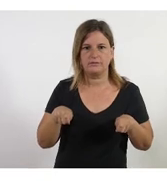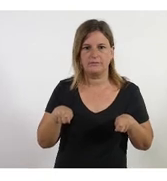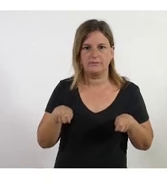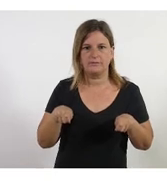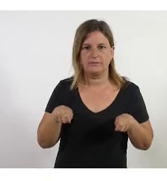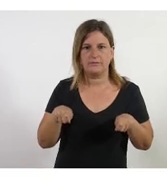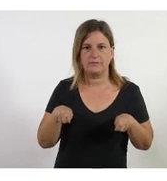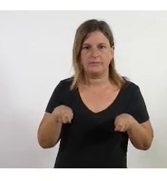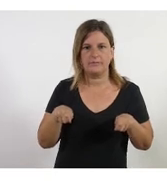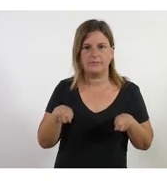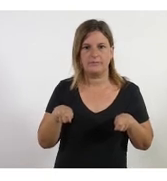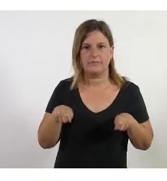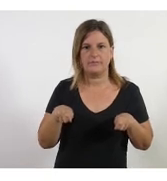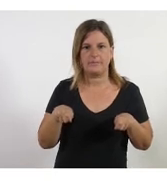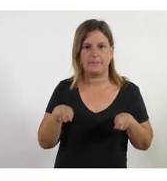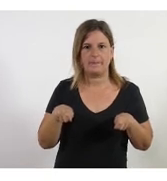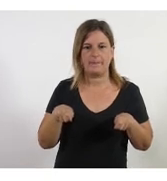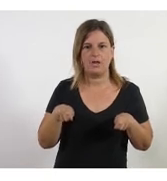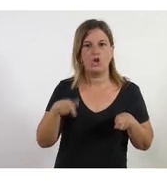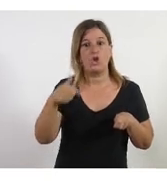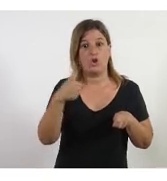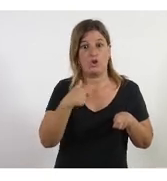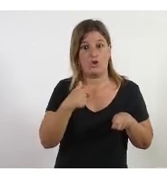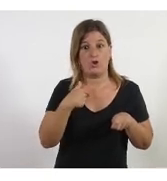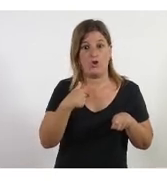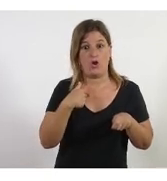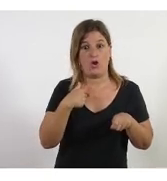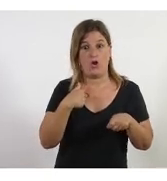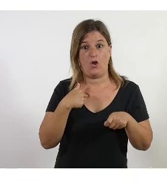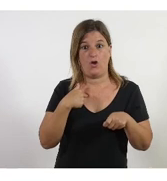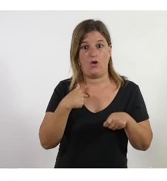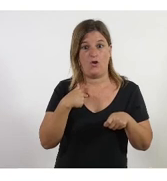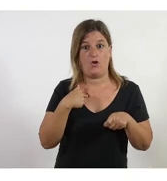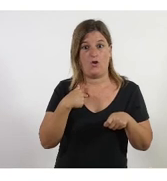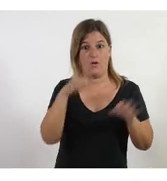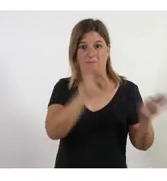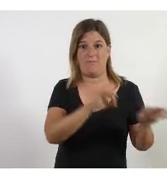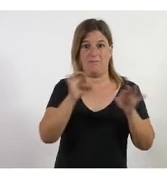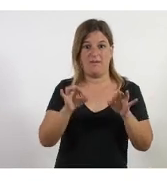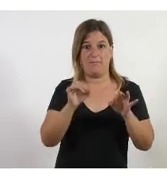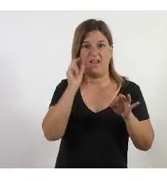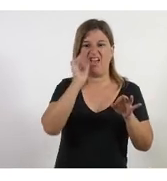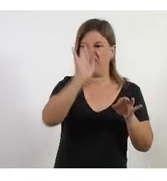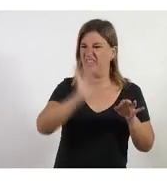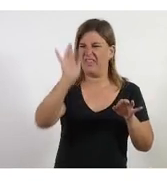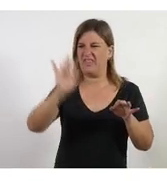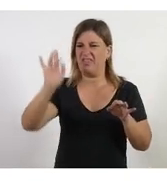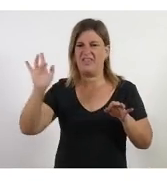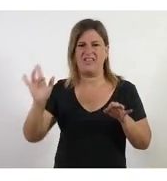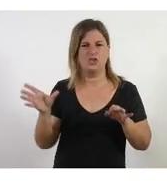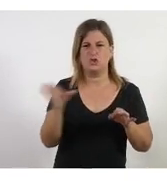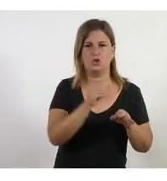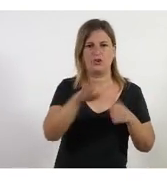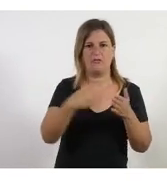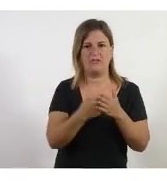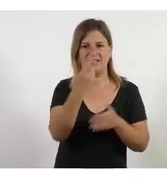Tots vosaltres heu viscut això igual que jo, eh? Jo tenia una agenda fins al 15 de juliol, fins aquest mes. No tenia ni un sol dia